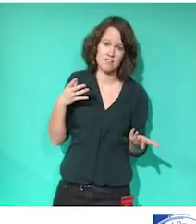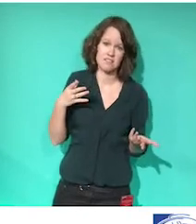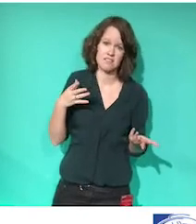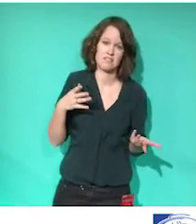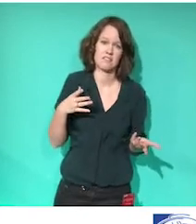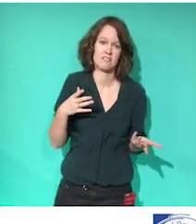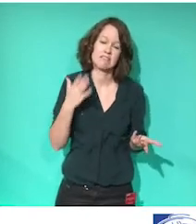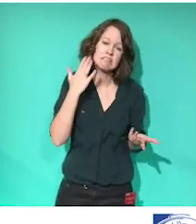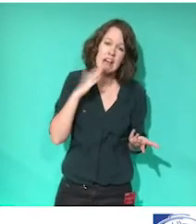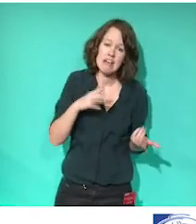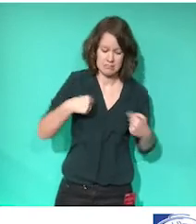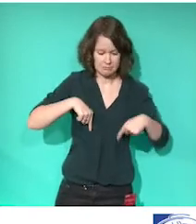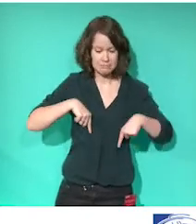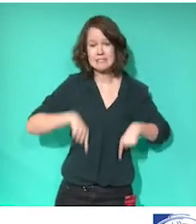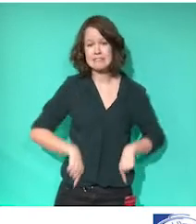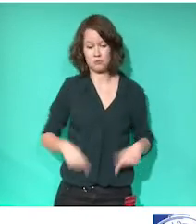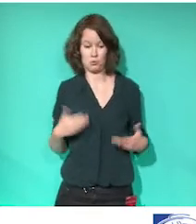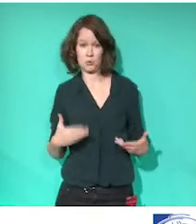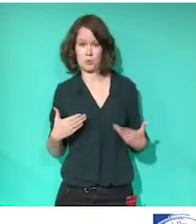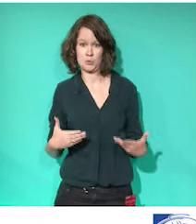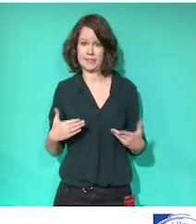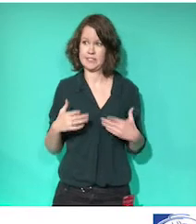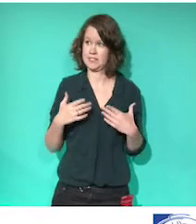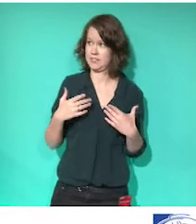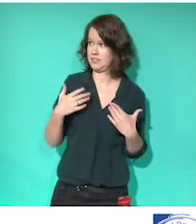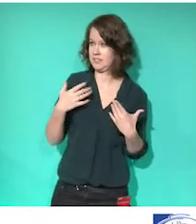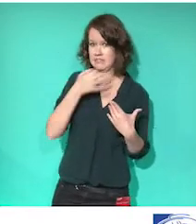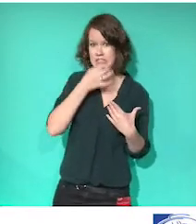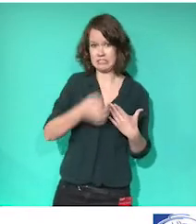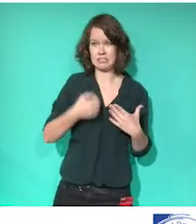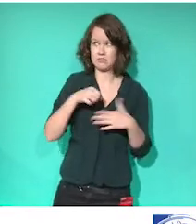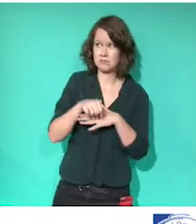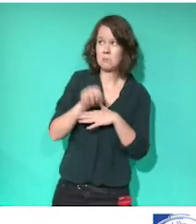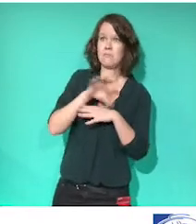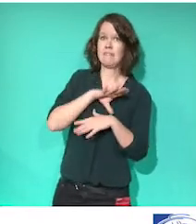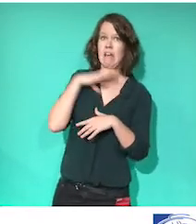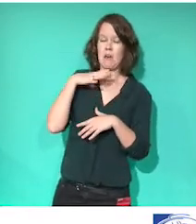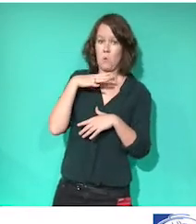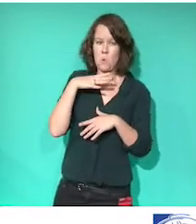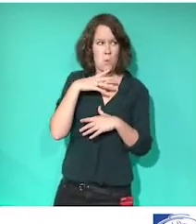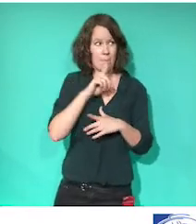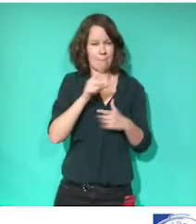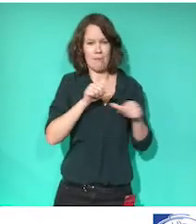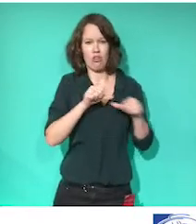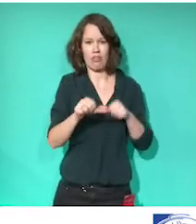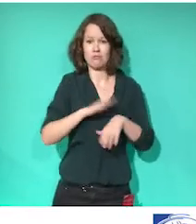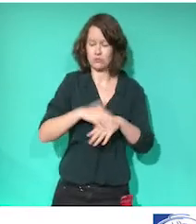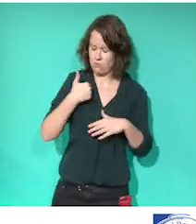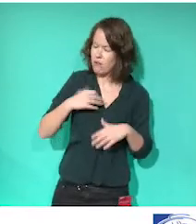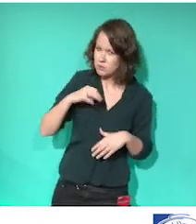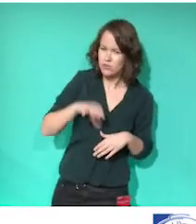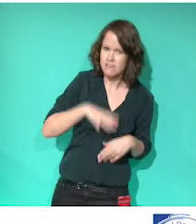forcément bien vu pour les ministres de ce gouvernement de relever la tête et de dire « je suis fière ». Je suis fière de ce que j'ai fait, je suis fière de ce que nous avons